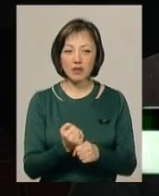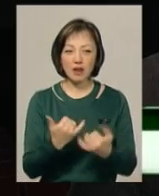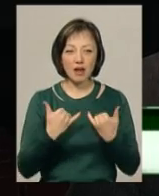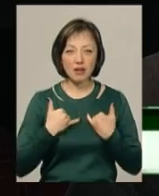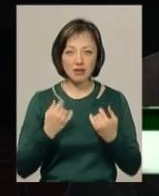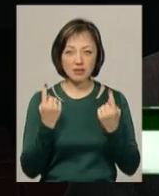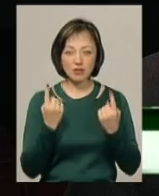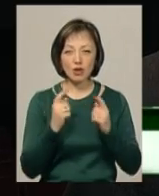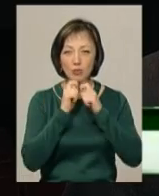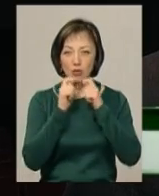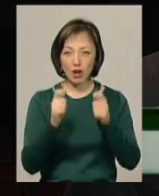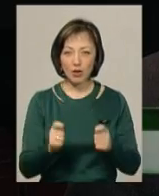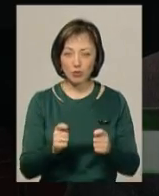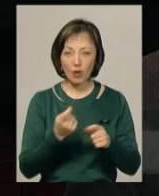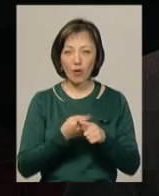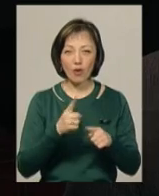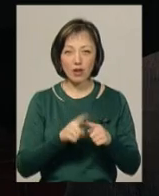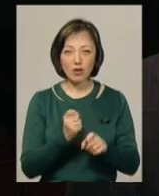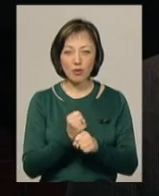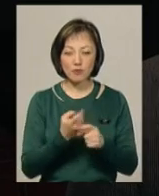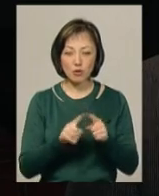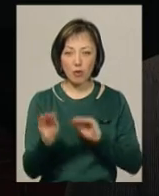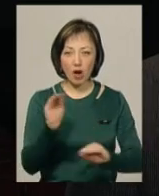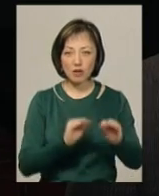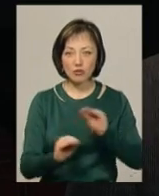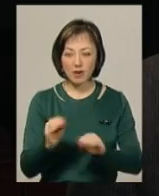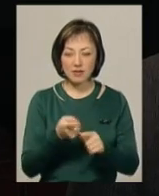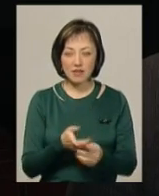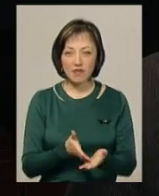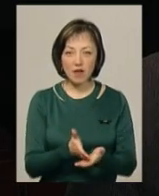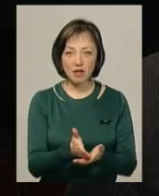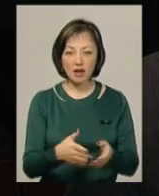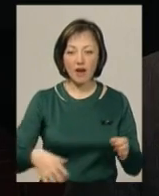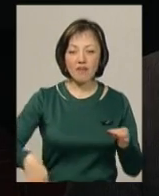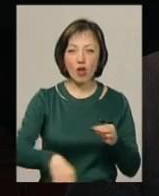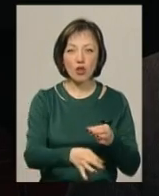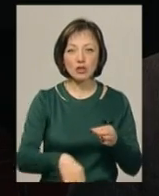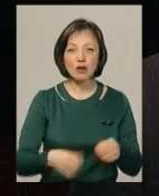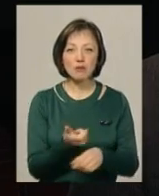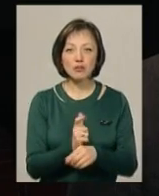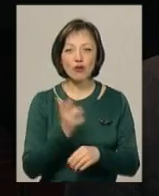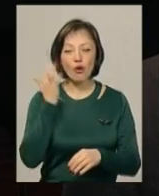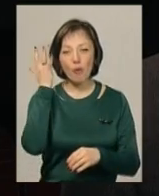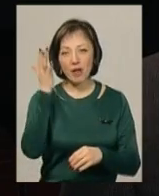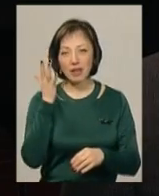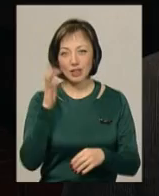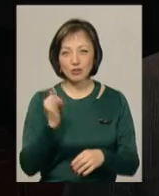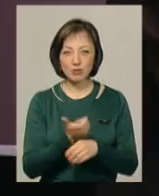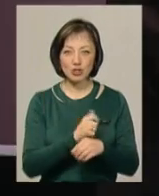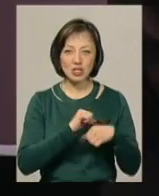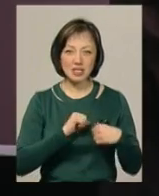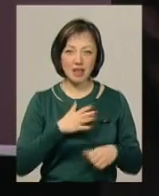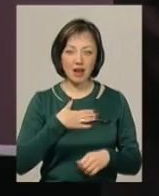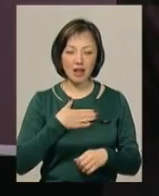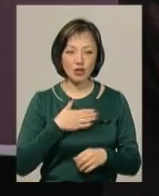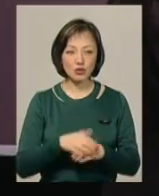граємо саме в цьому в аранжуванні, в цій версії для віолончелі, воно звучить більш так романтично, більш сердечно.